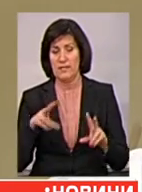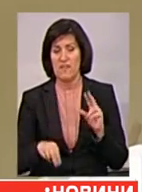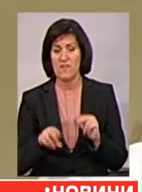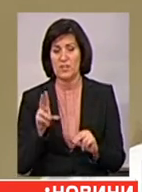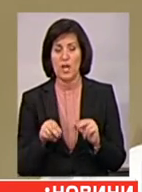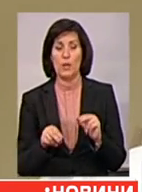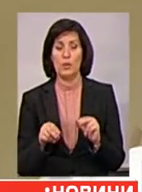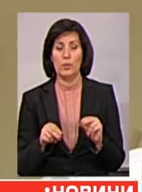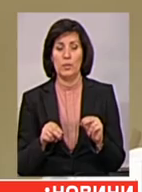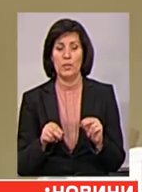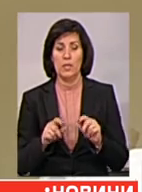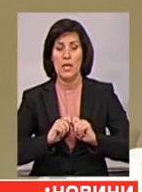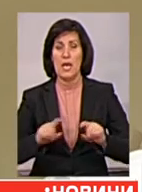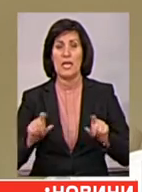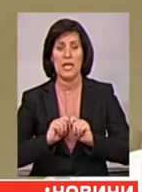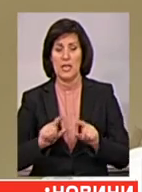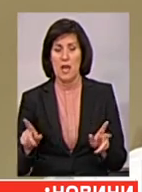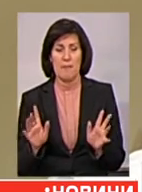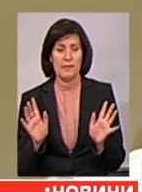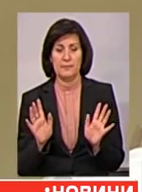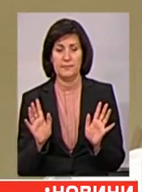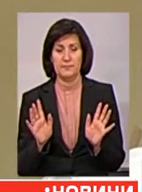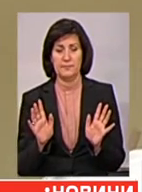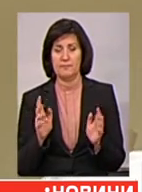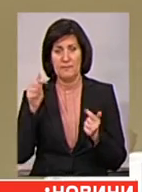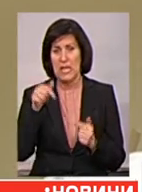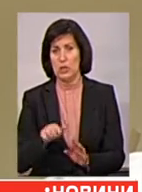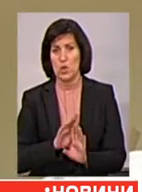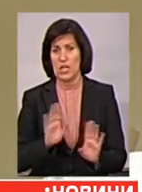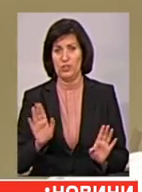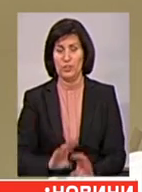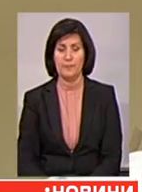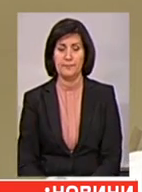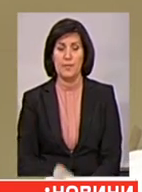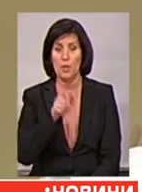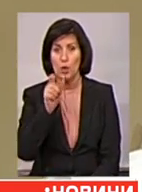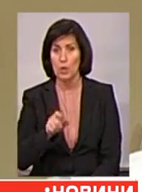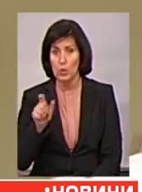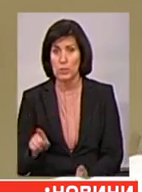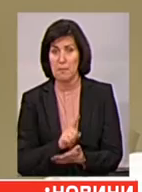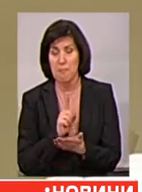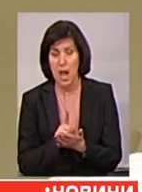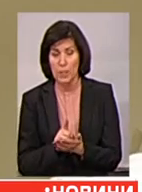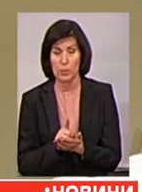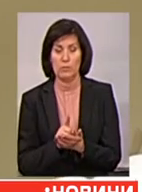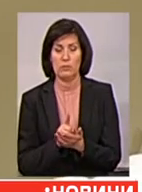тут рекламна акція, ну, так би мовити, наче недоречна. Тут люди